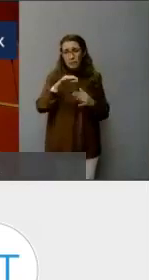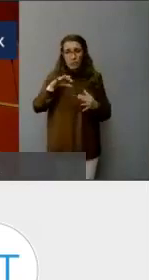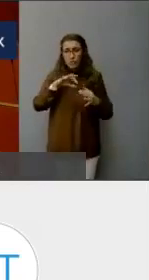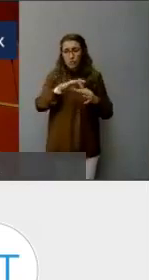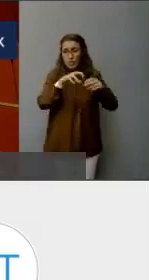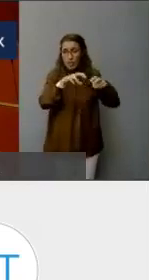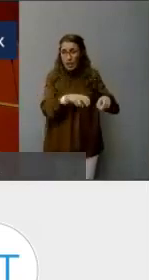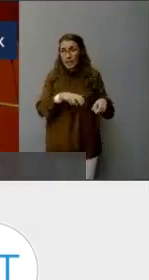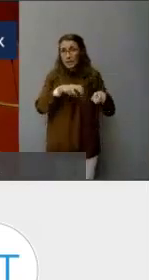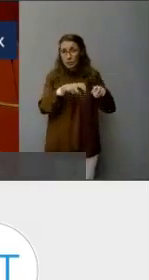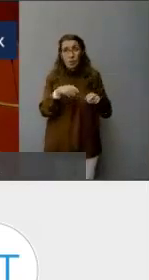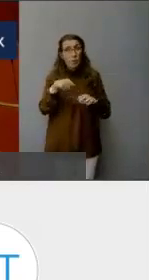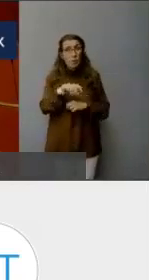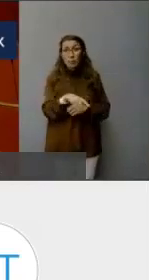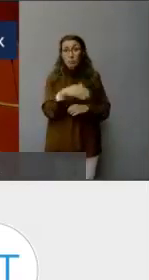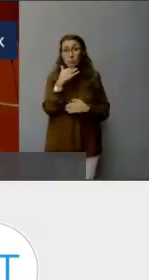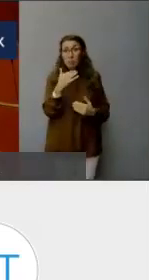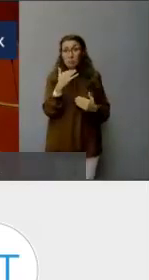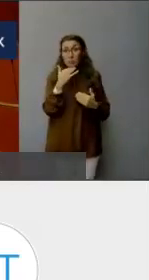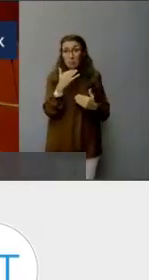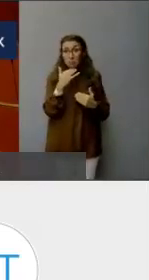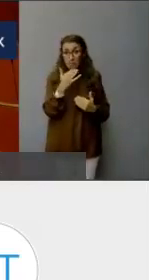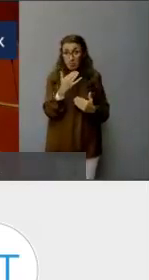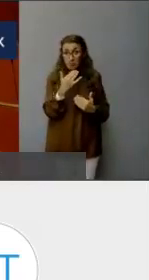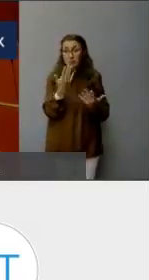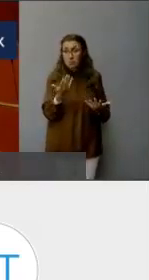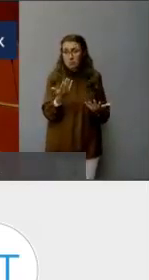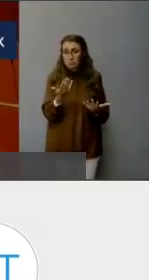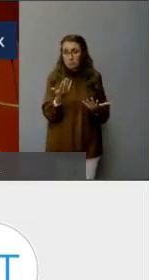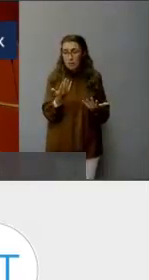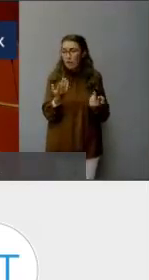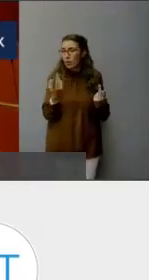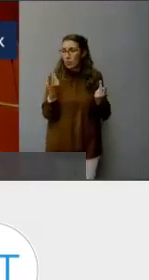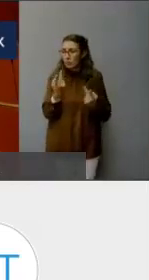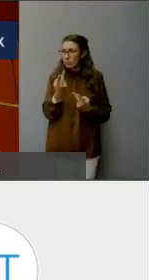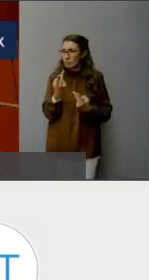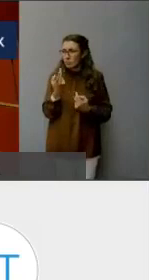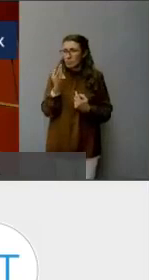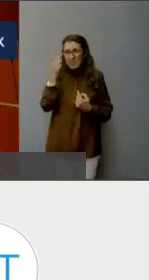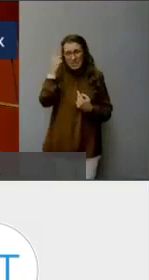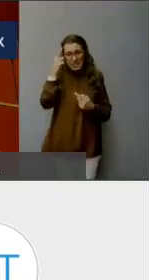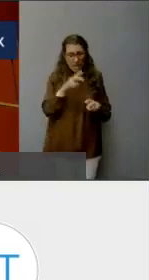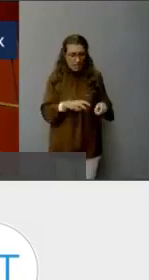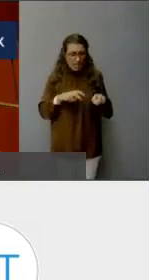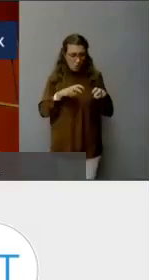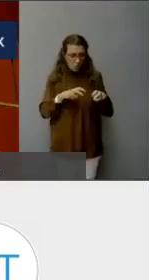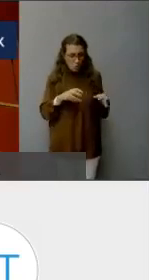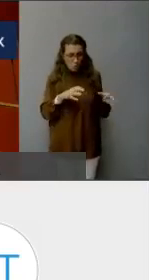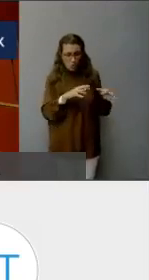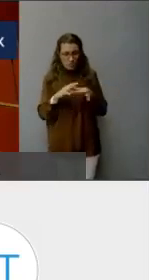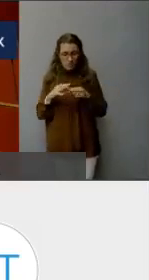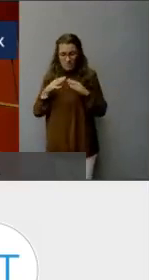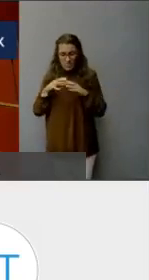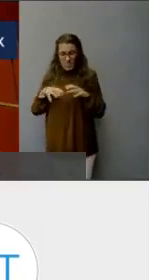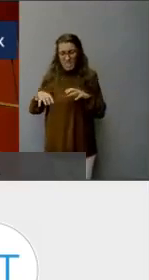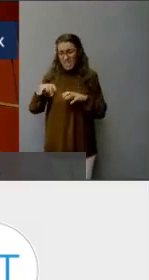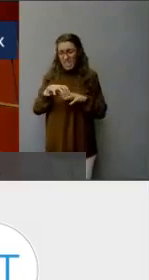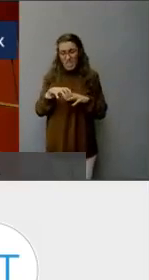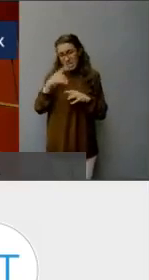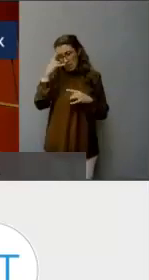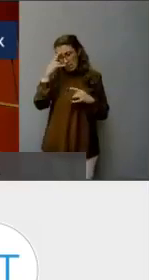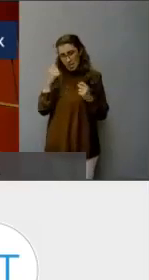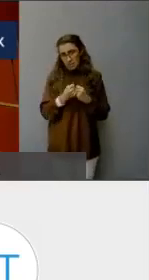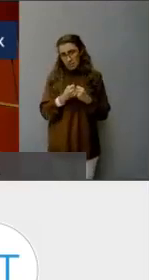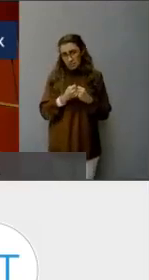mai costruito pagano gli interessa così la viticoltura di traverso costruire villette ma questo chiudo apro ho aperto e chiuso la parentesi e